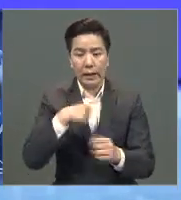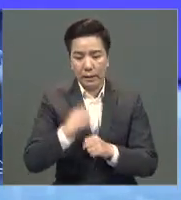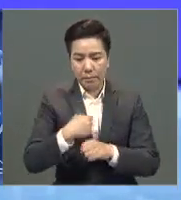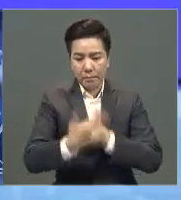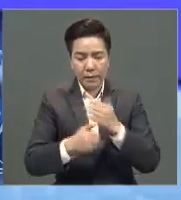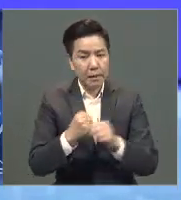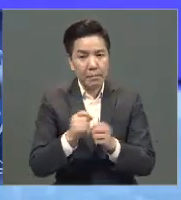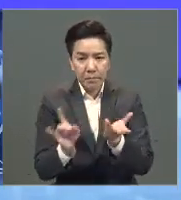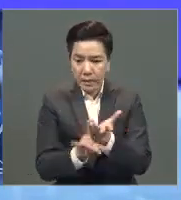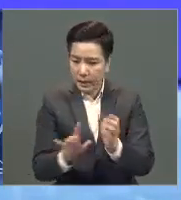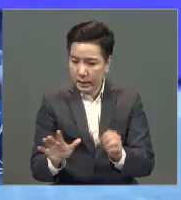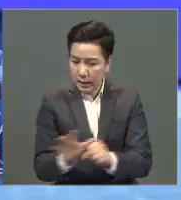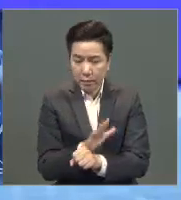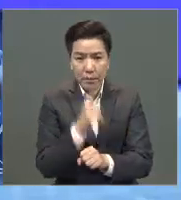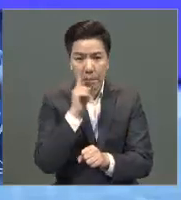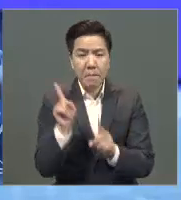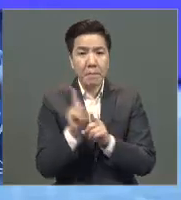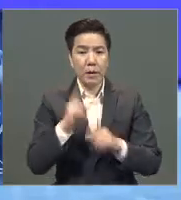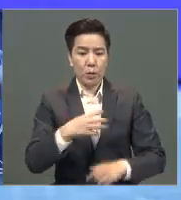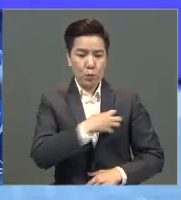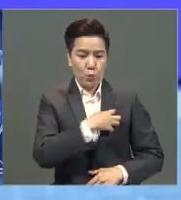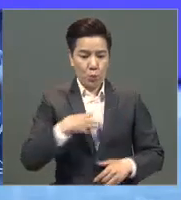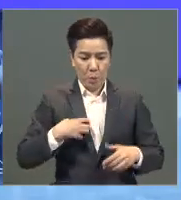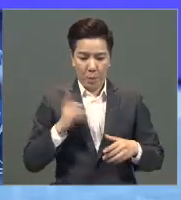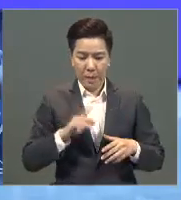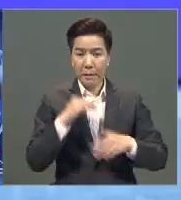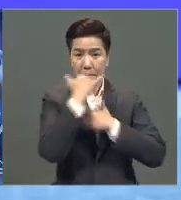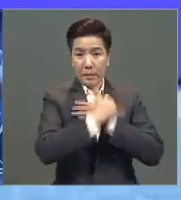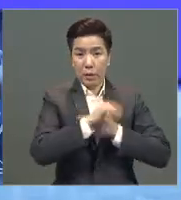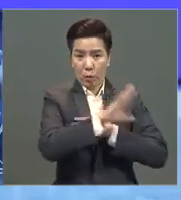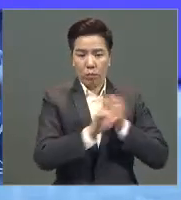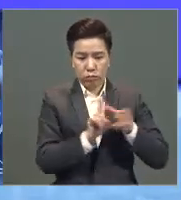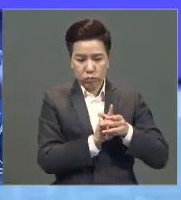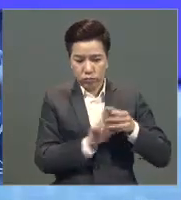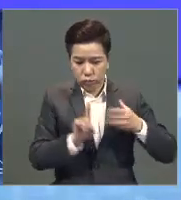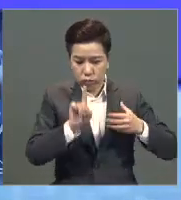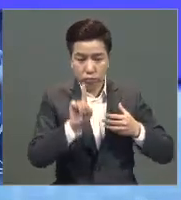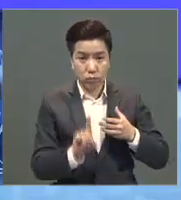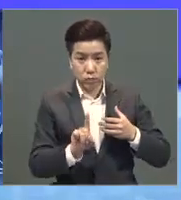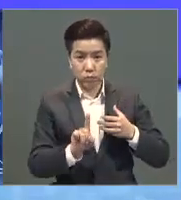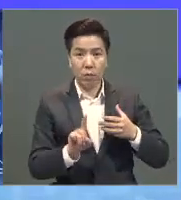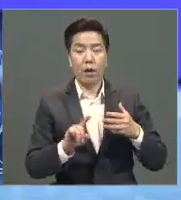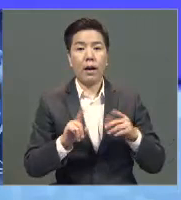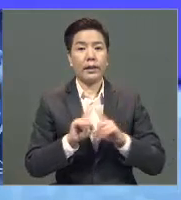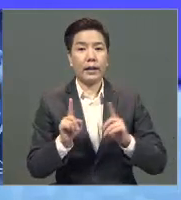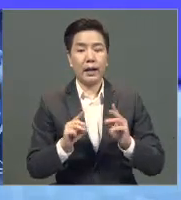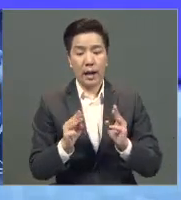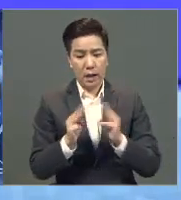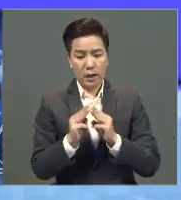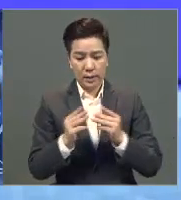มีประสิทธิภาพในฐานะตัวแทนทางการทูตในฐานะผู้แทนของรัฐนะแต่อย่างไรก็ตามภายใต้อนุสัญญา